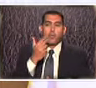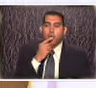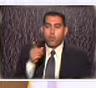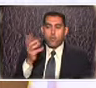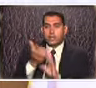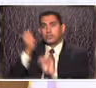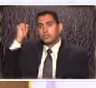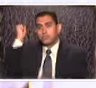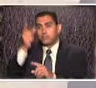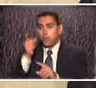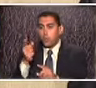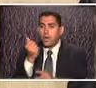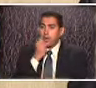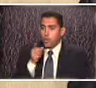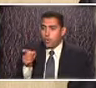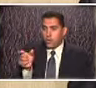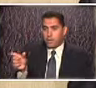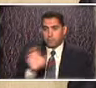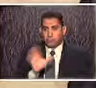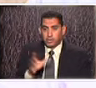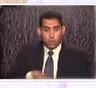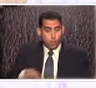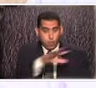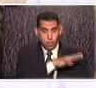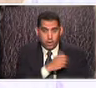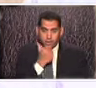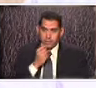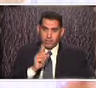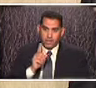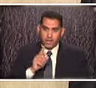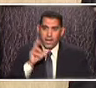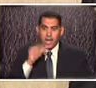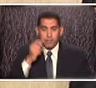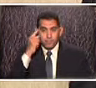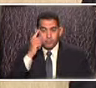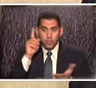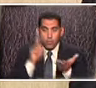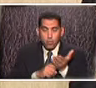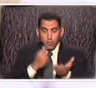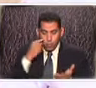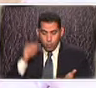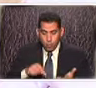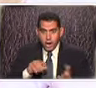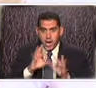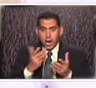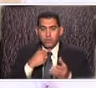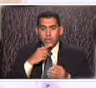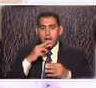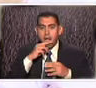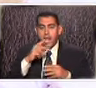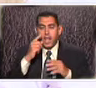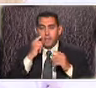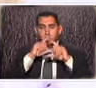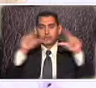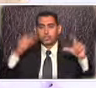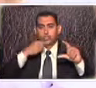الاتجاه نعم يخص من اخطا هذه الفكره هذه الفكره طيب ف البون بين الواقع الذي نتكلم عنه بين الشعارات